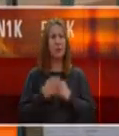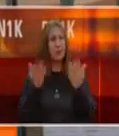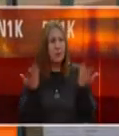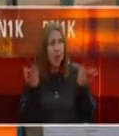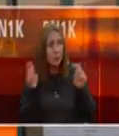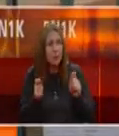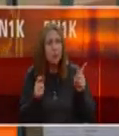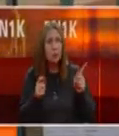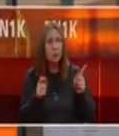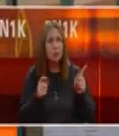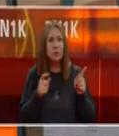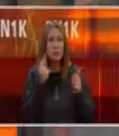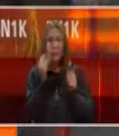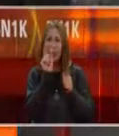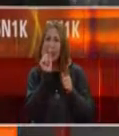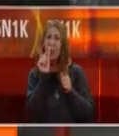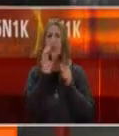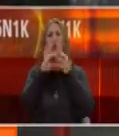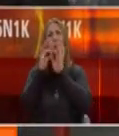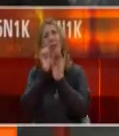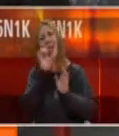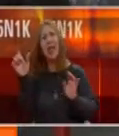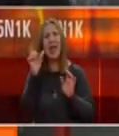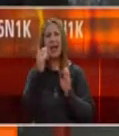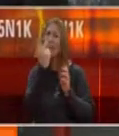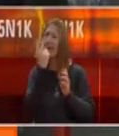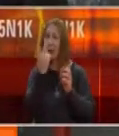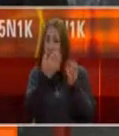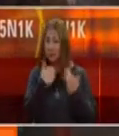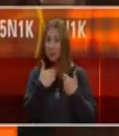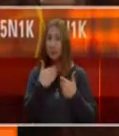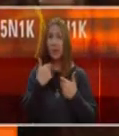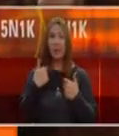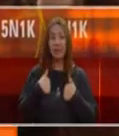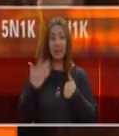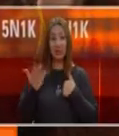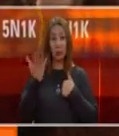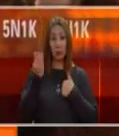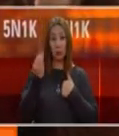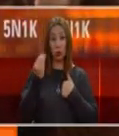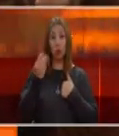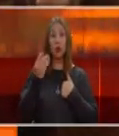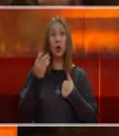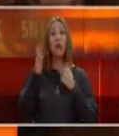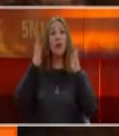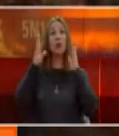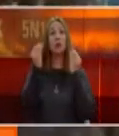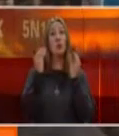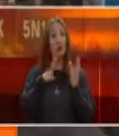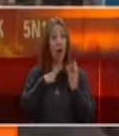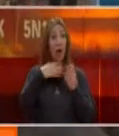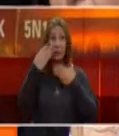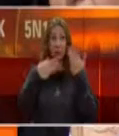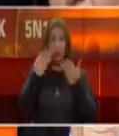Yapıyorsunuz? Kısaca bir iki cümleyle alsam tam olarak yaptığınız iş nedir şu anda? Biz daha çok birçok faaliyet yürütüyoruz. Onlara değineceğim.